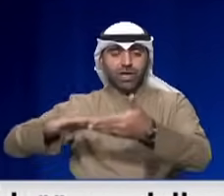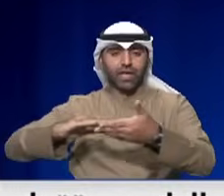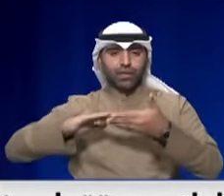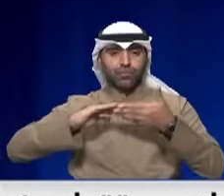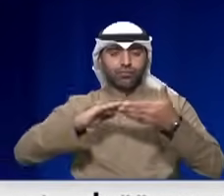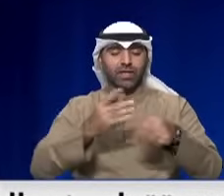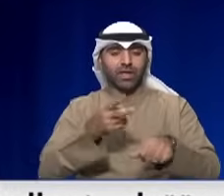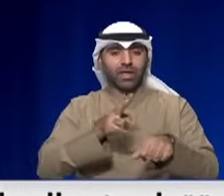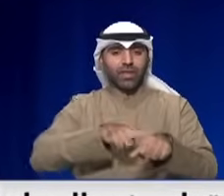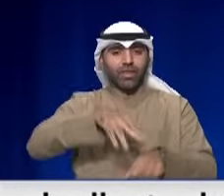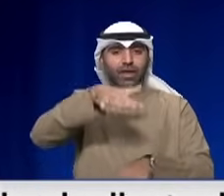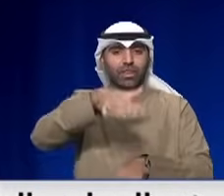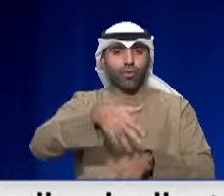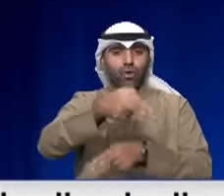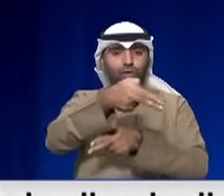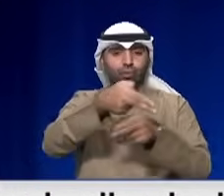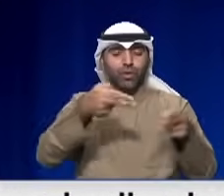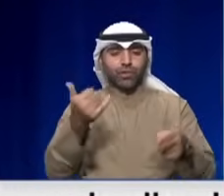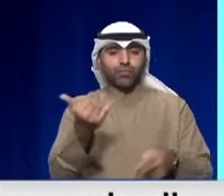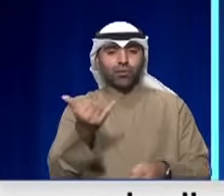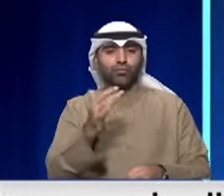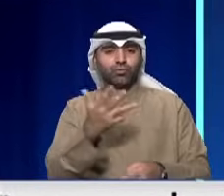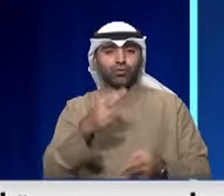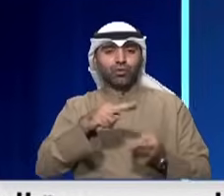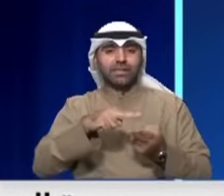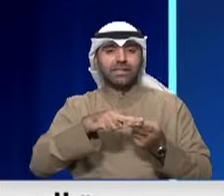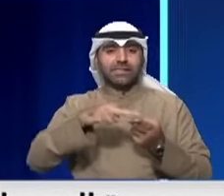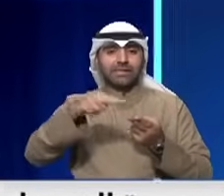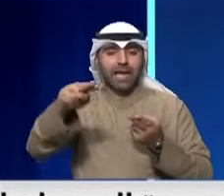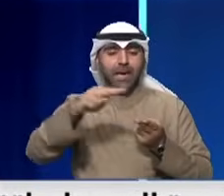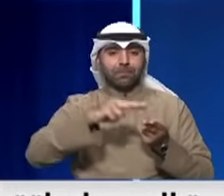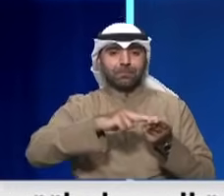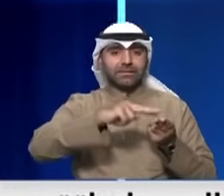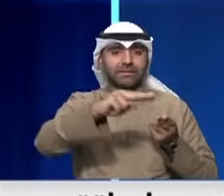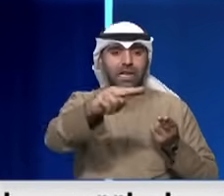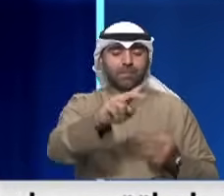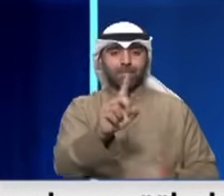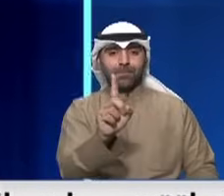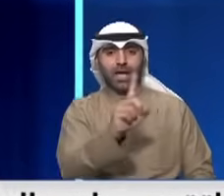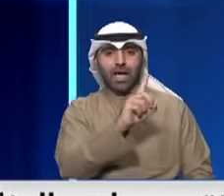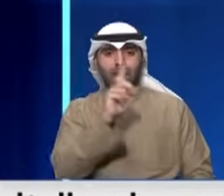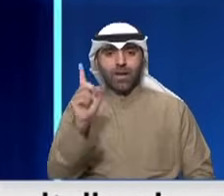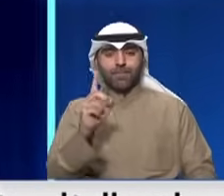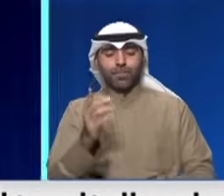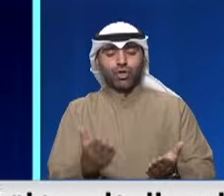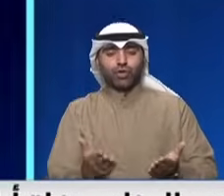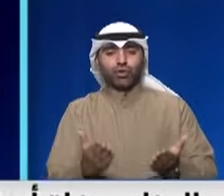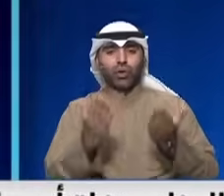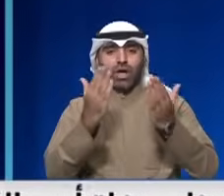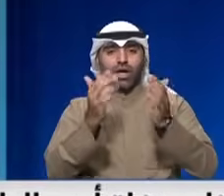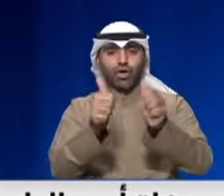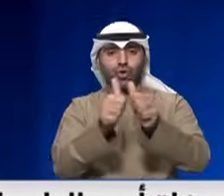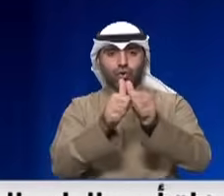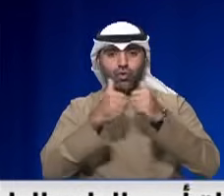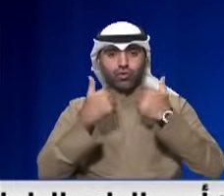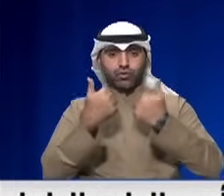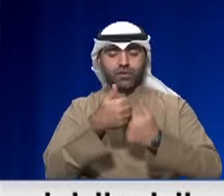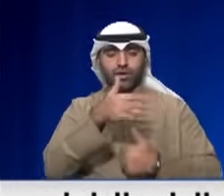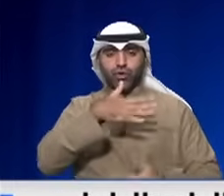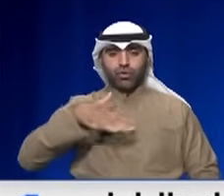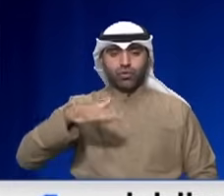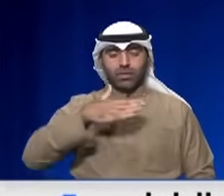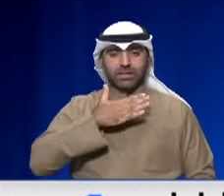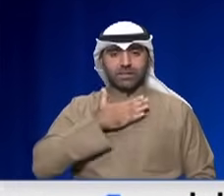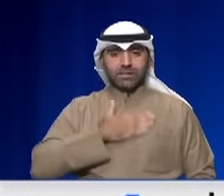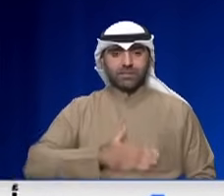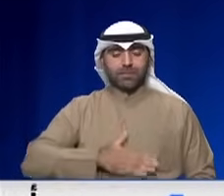بين البلدين الصديقين متمنيا فخامته لسموه رعاه الله وللشعب الكويتي جميل الصبري وحسن